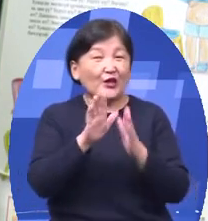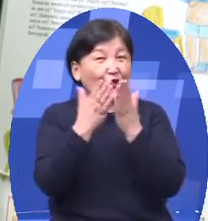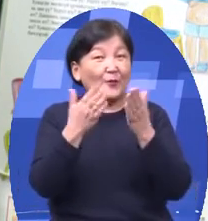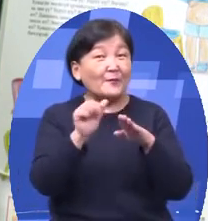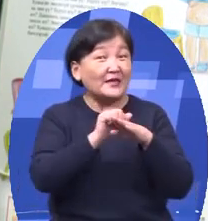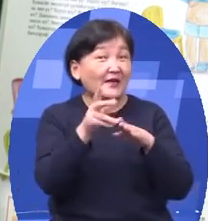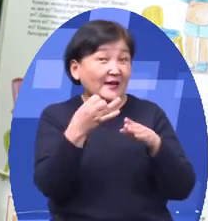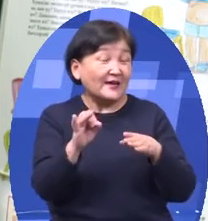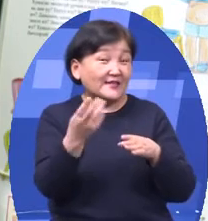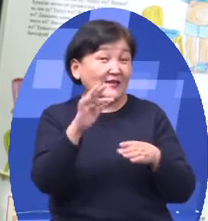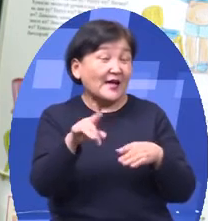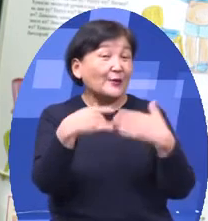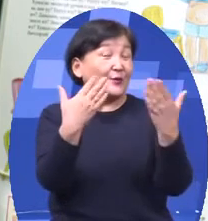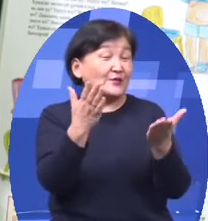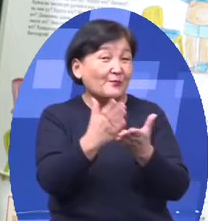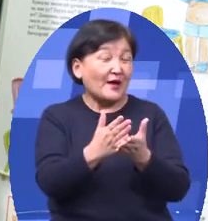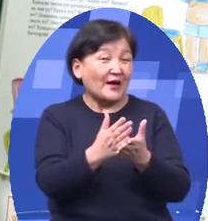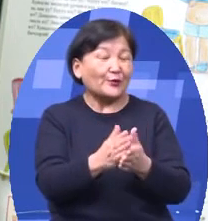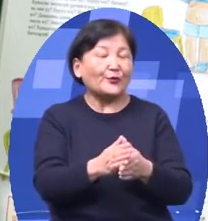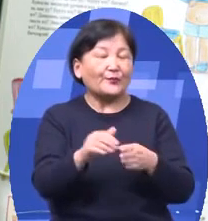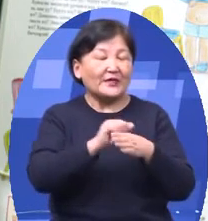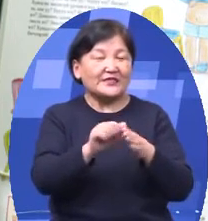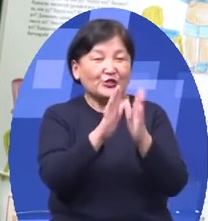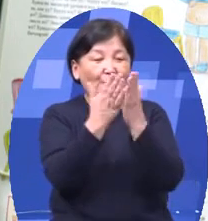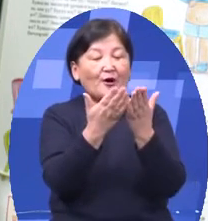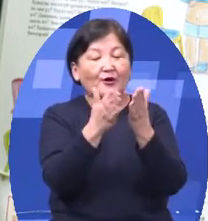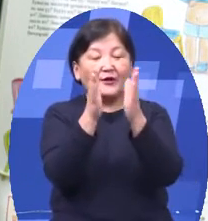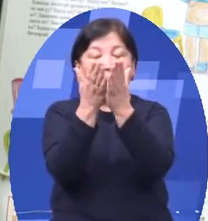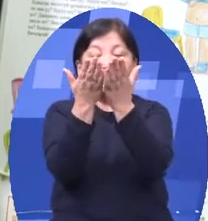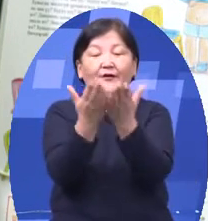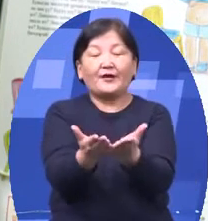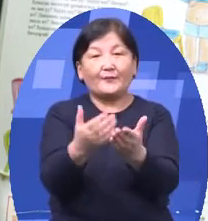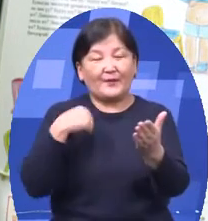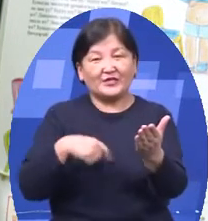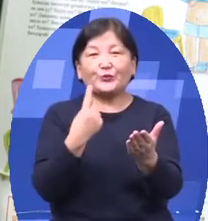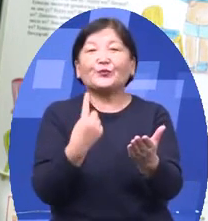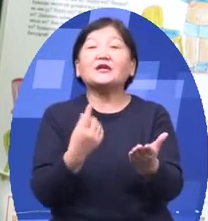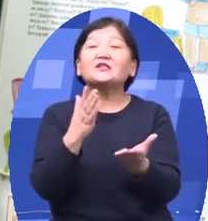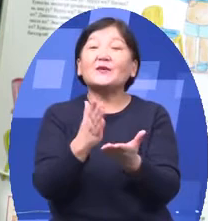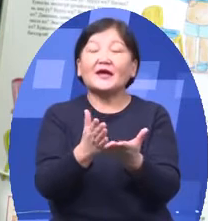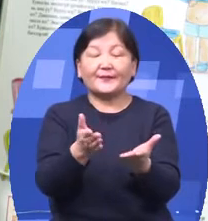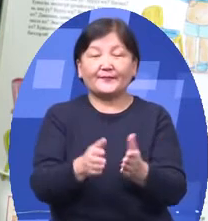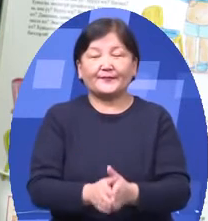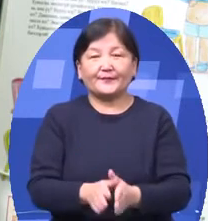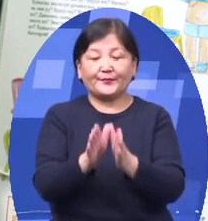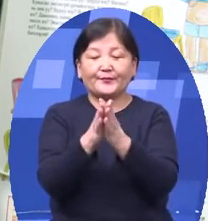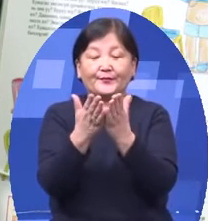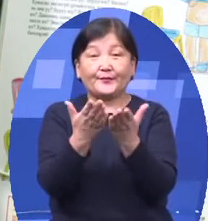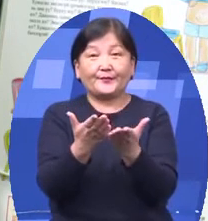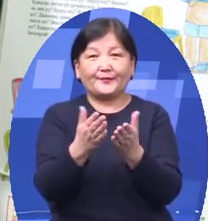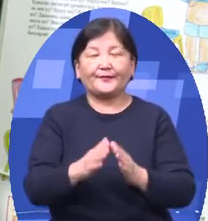намаа бэлдээрэй гэсэн даалгавар өгсөн байгаа. Харин одоо бэлдсэн намаа өмнөө тавиарай. Багш нь хүлээж байна.